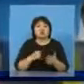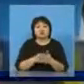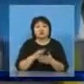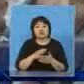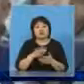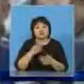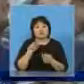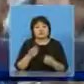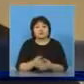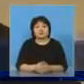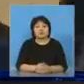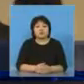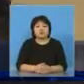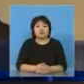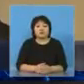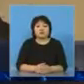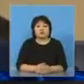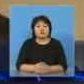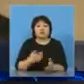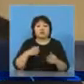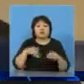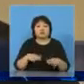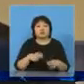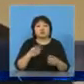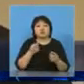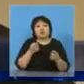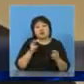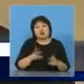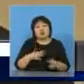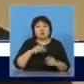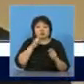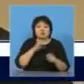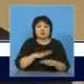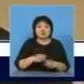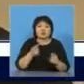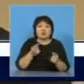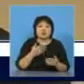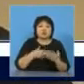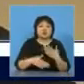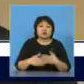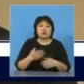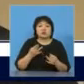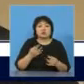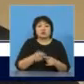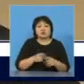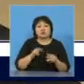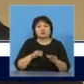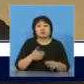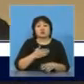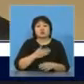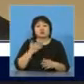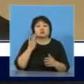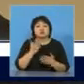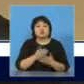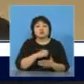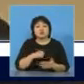дальше. Мы решили хоть как-то, но подарить детям маленькую радость. И эта акция у нас идет